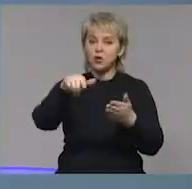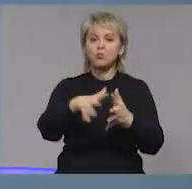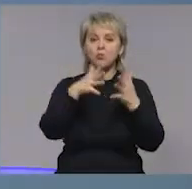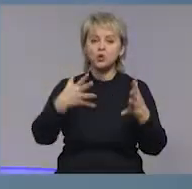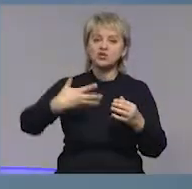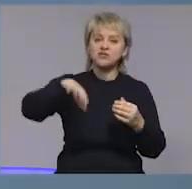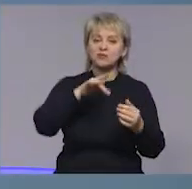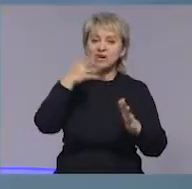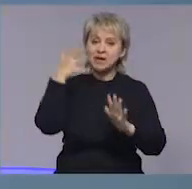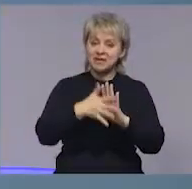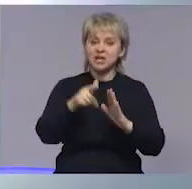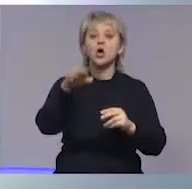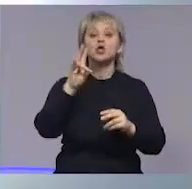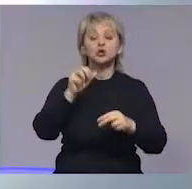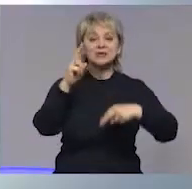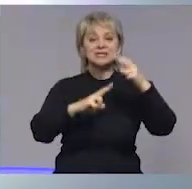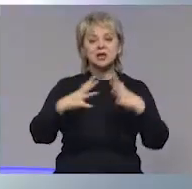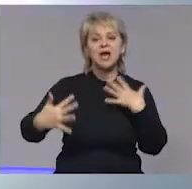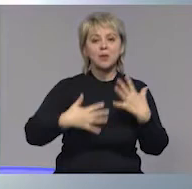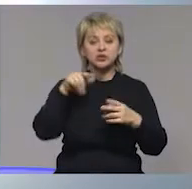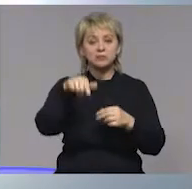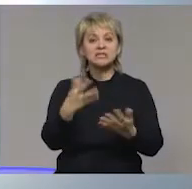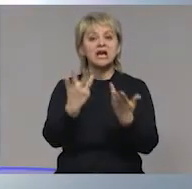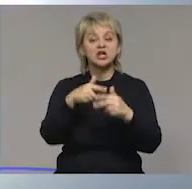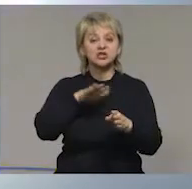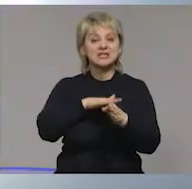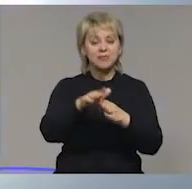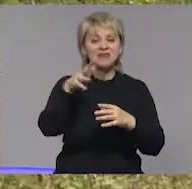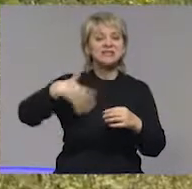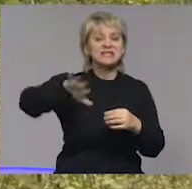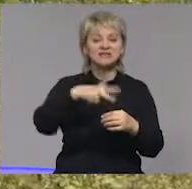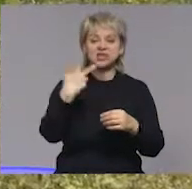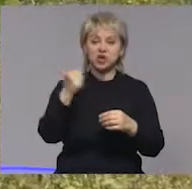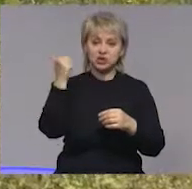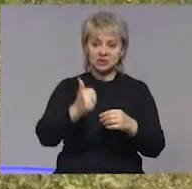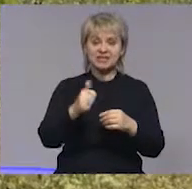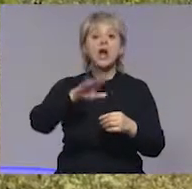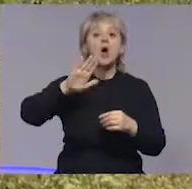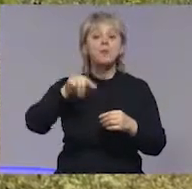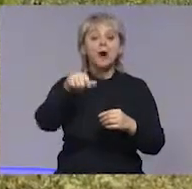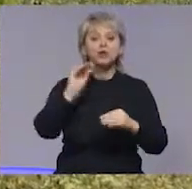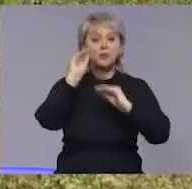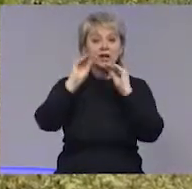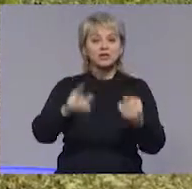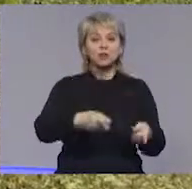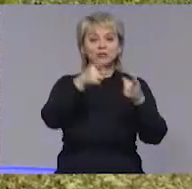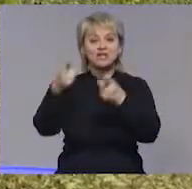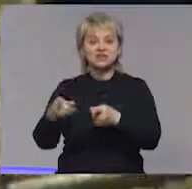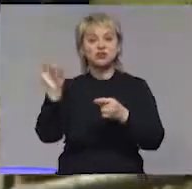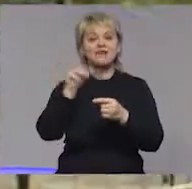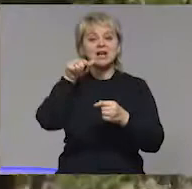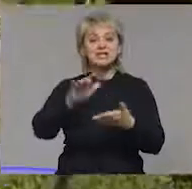больше всего времени. Но строители полны оптимизма и рассчитывают справиться со всем за 3 недели. Затем конструкции перевезут в